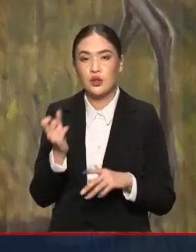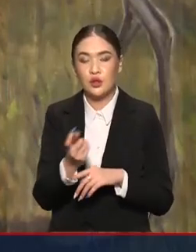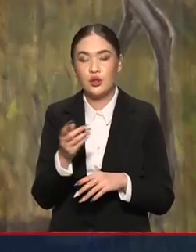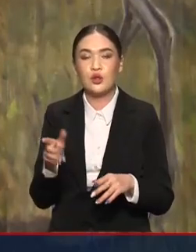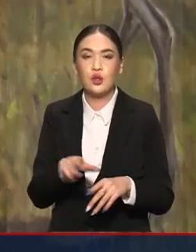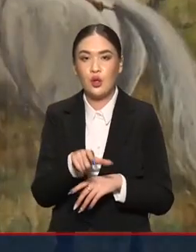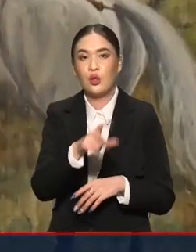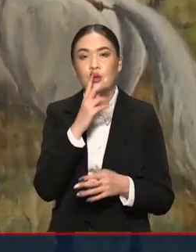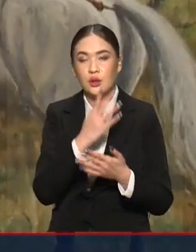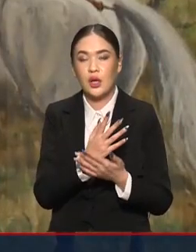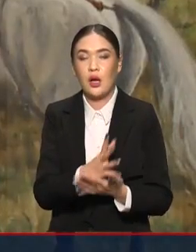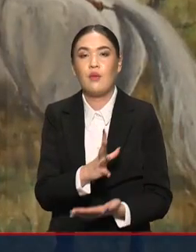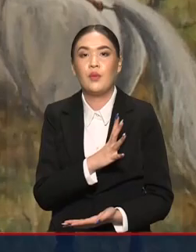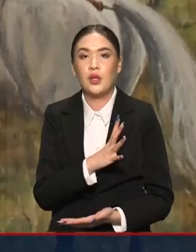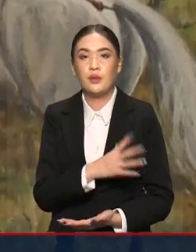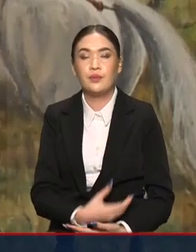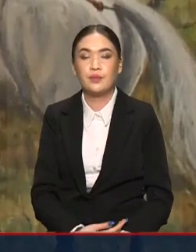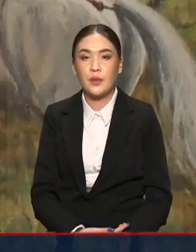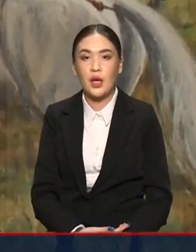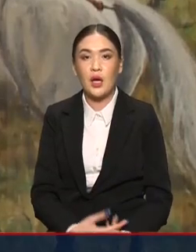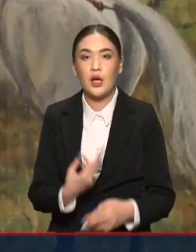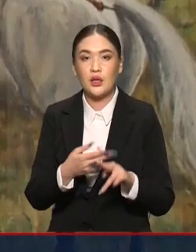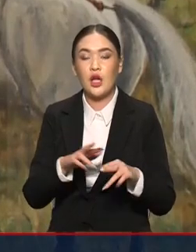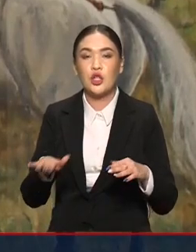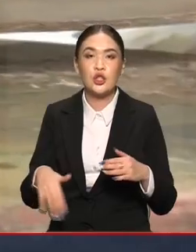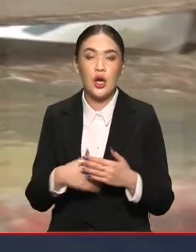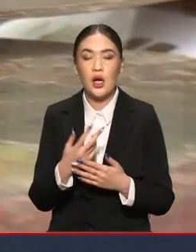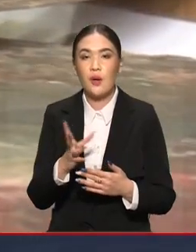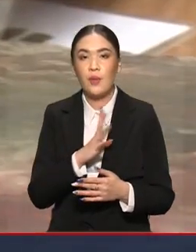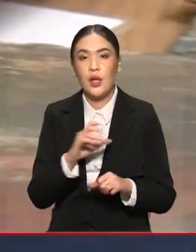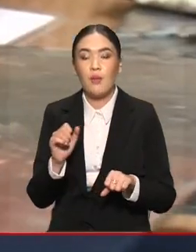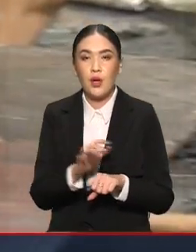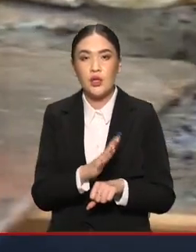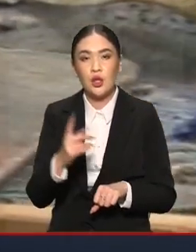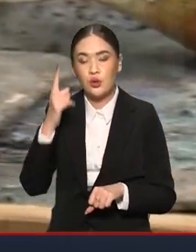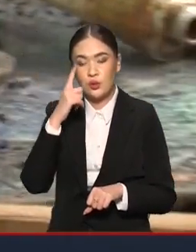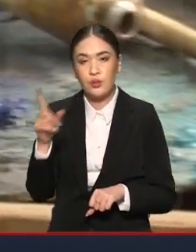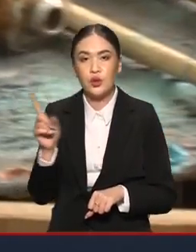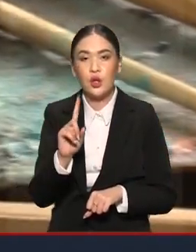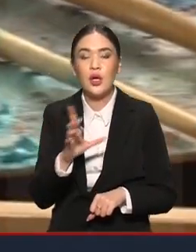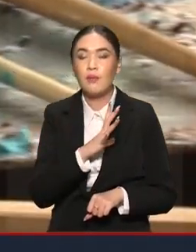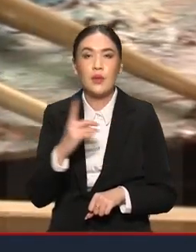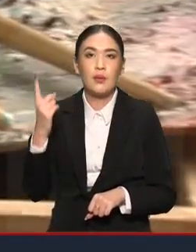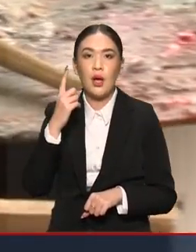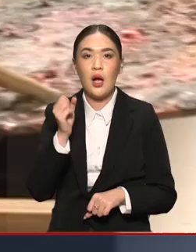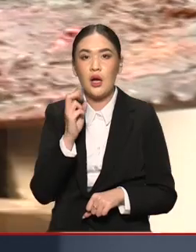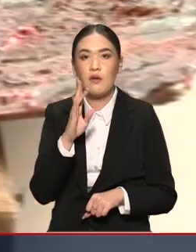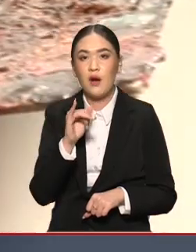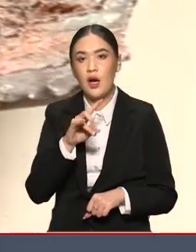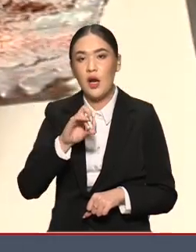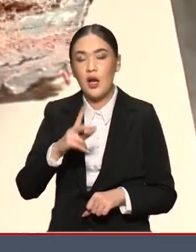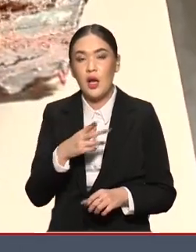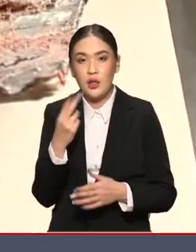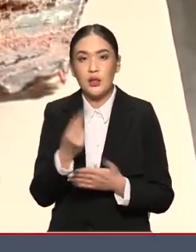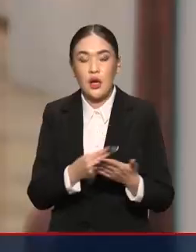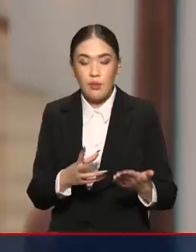көрініс тапқан. Түрксібті сол уже жаңа мастерскойды салған болу керек деп ойлаймын. Бірақ ең бірінші акварельмен салды. Сол